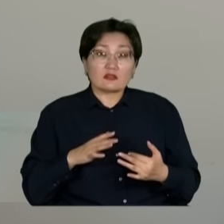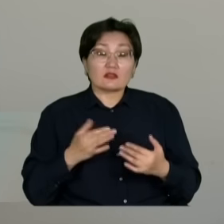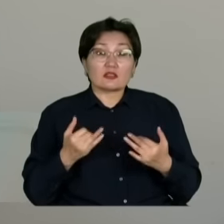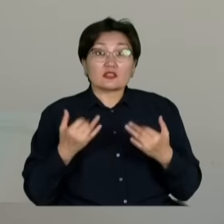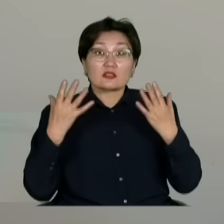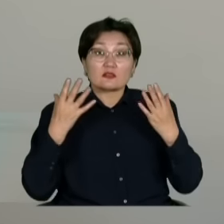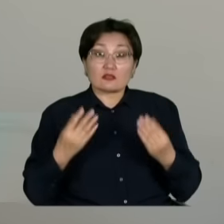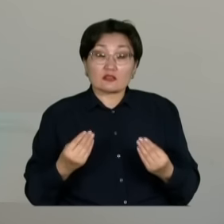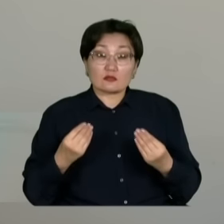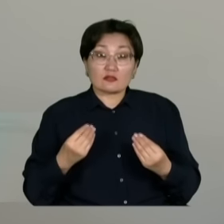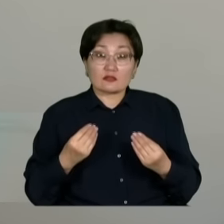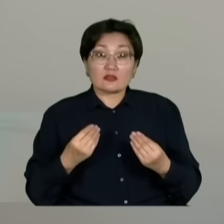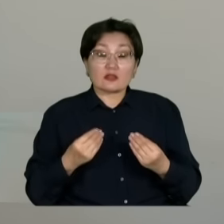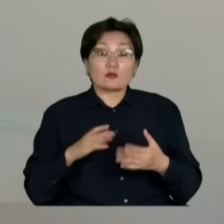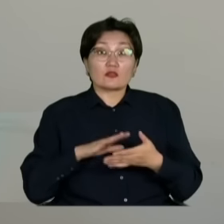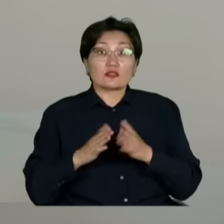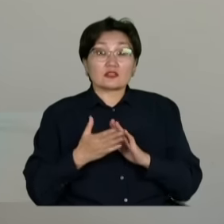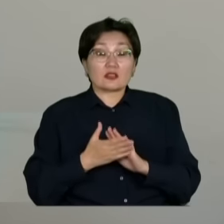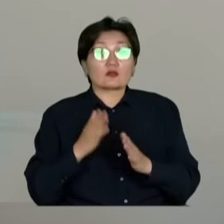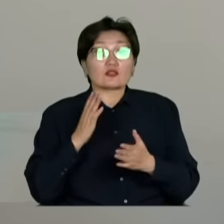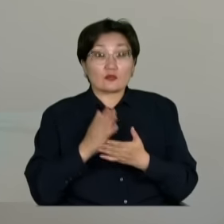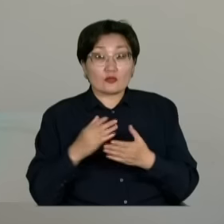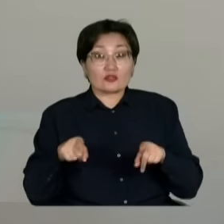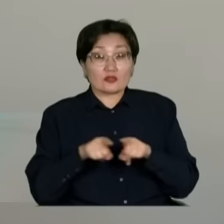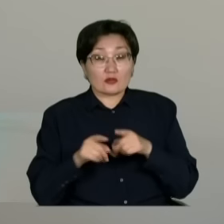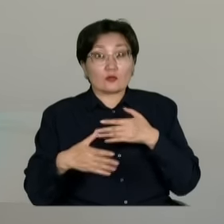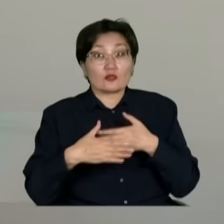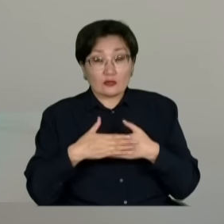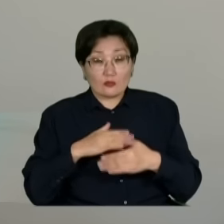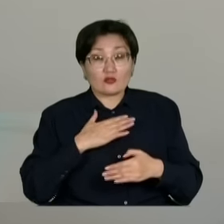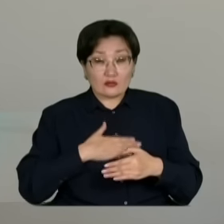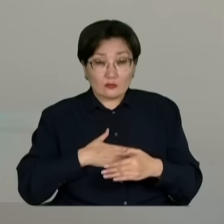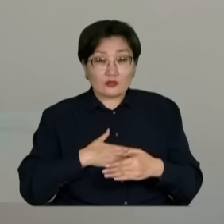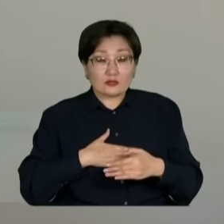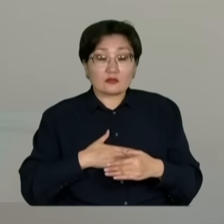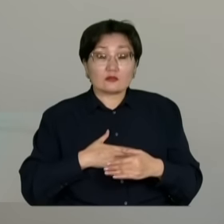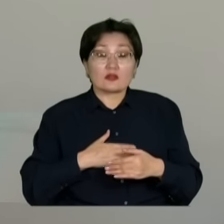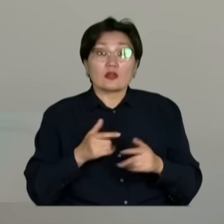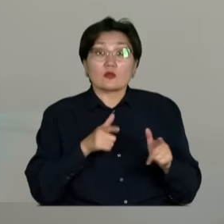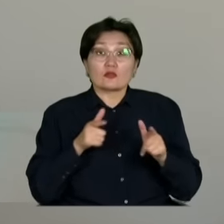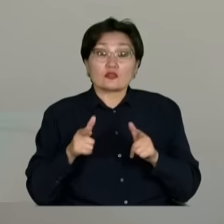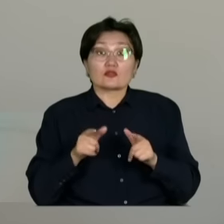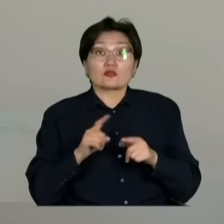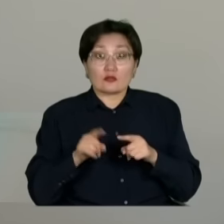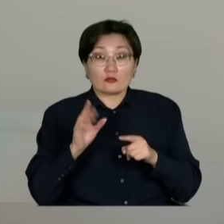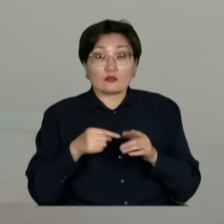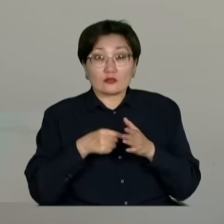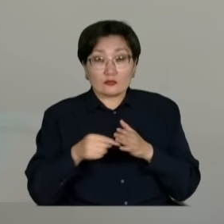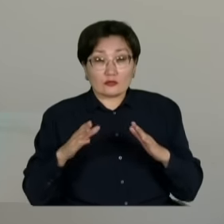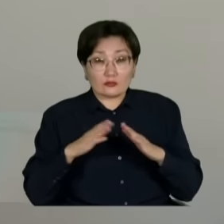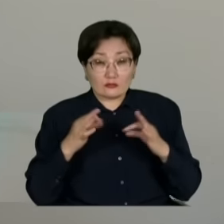на сегодняшний день состояние расценивается тоже ближе к удовлетворительном ребёнок готовится на